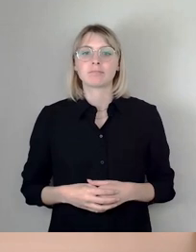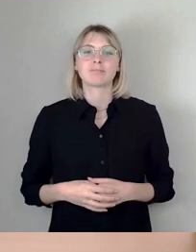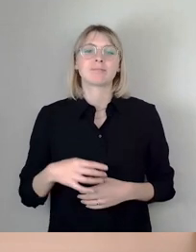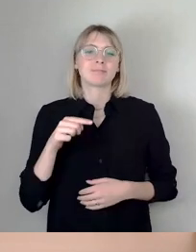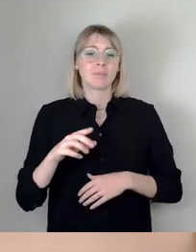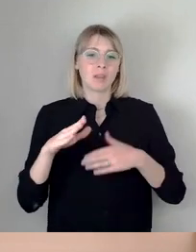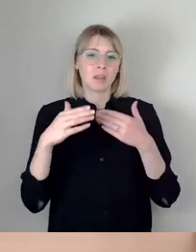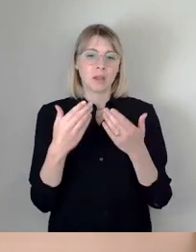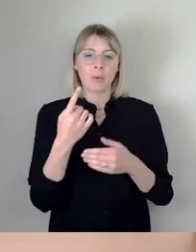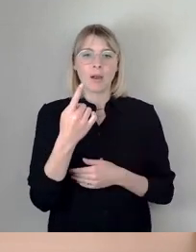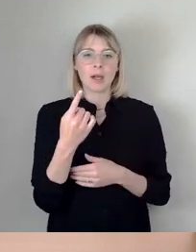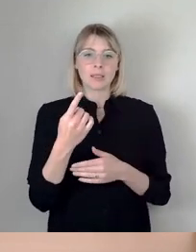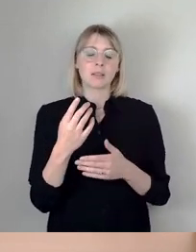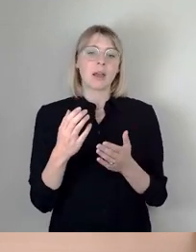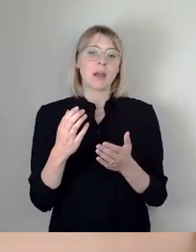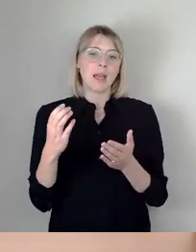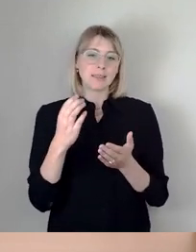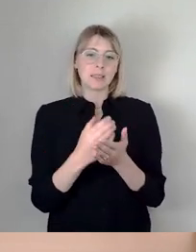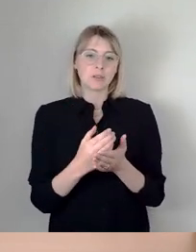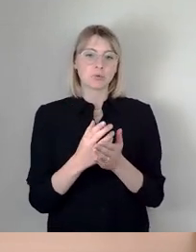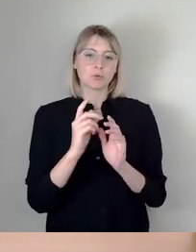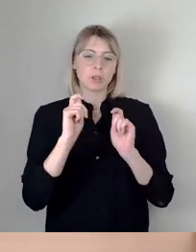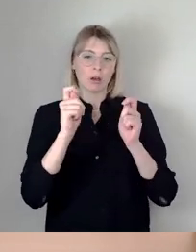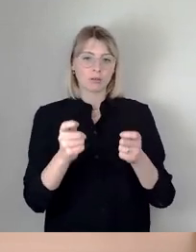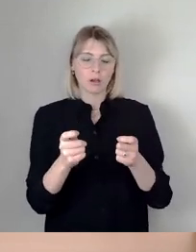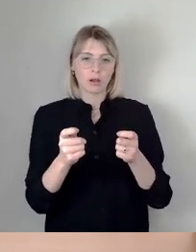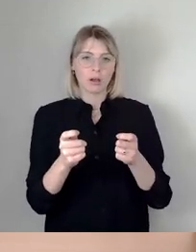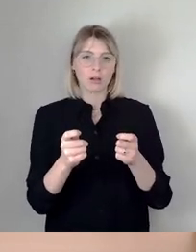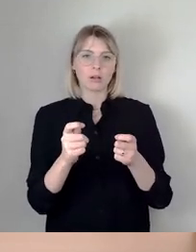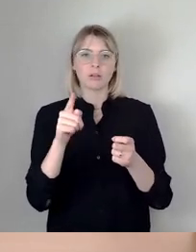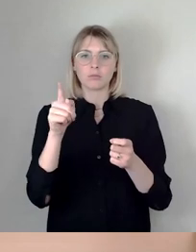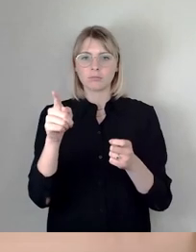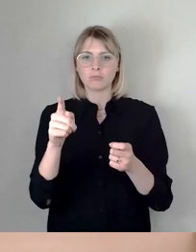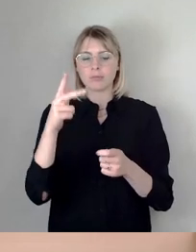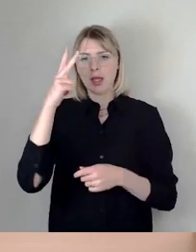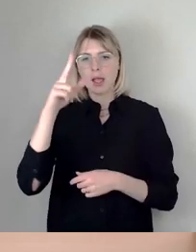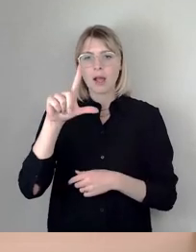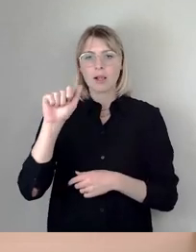einen Ersetzungsantrag und den bringt uns Herr Laczynski ein.